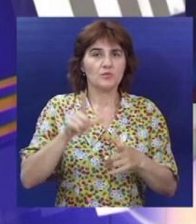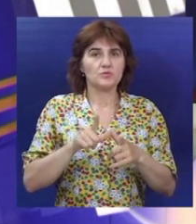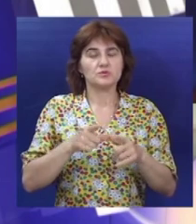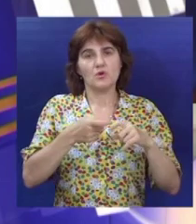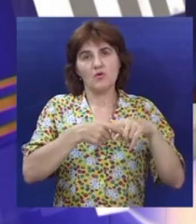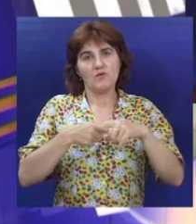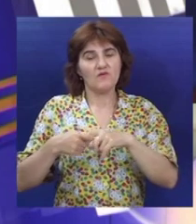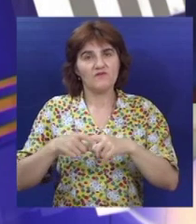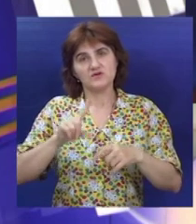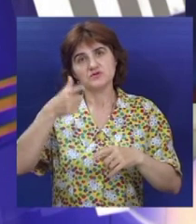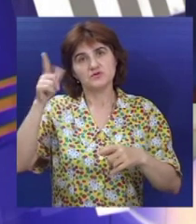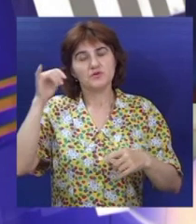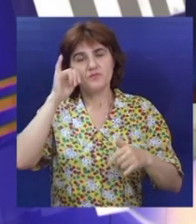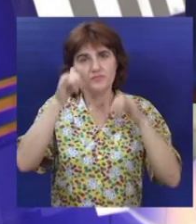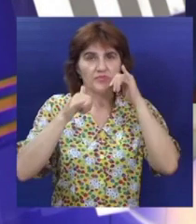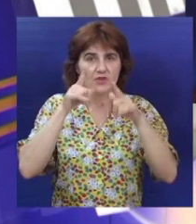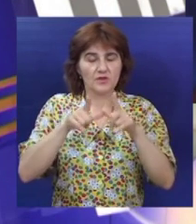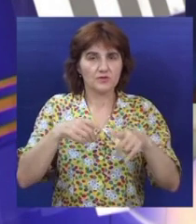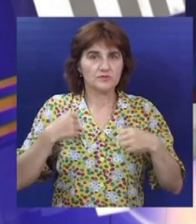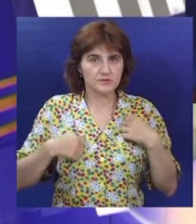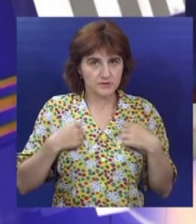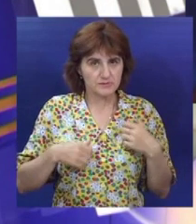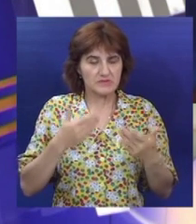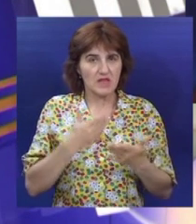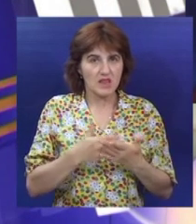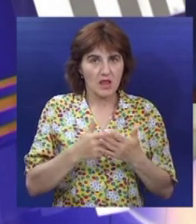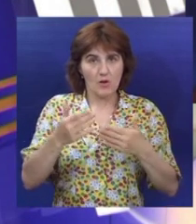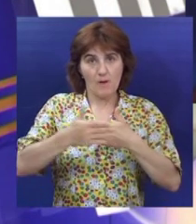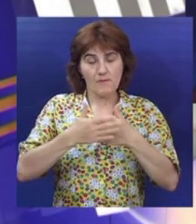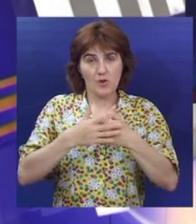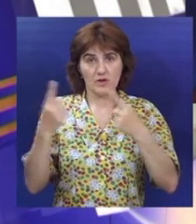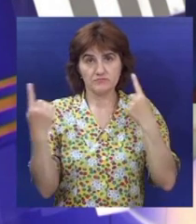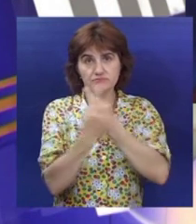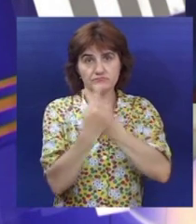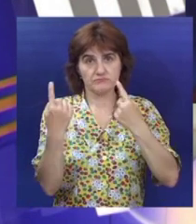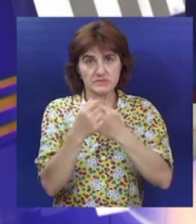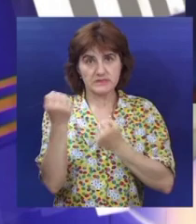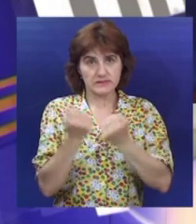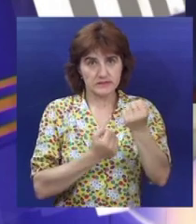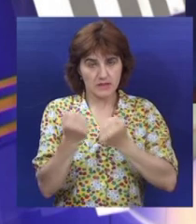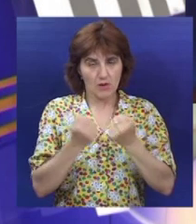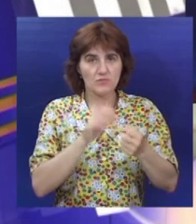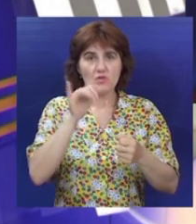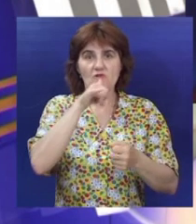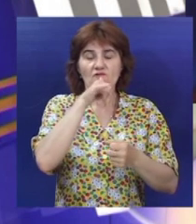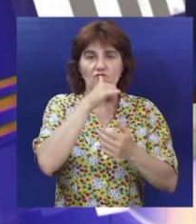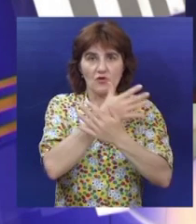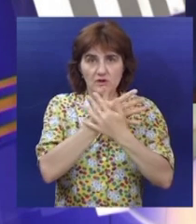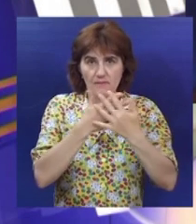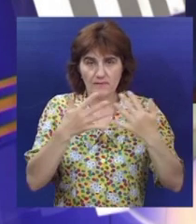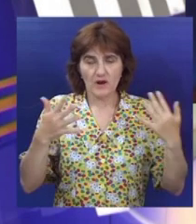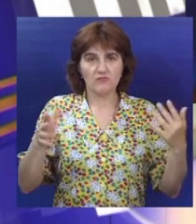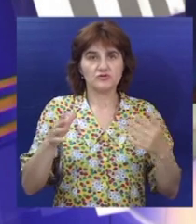fabrika Duncan Motoren i Contitech Fluid Srbija. Pored saobraćajnica postavljena je vodovodna i kanalizaciona mreža,